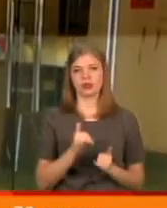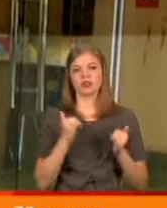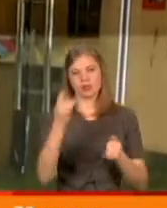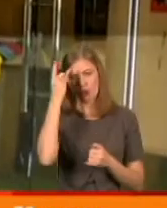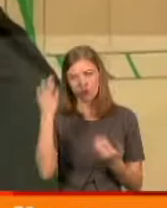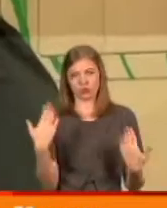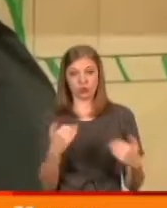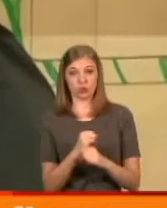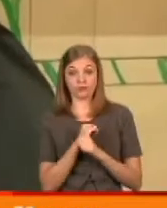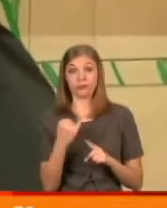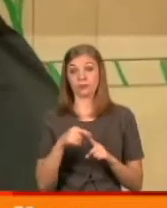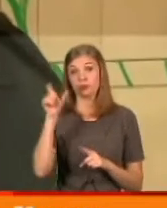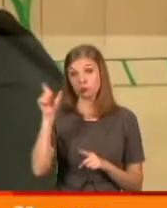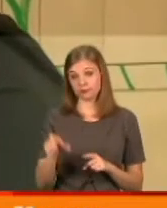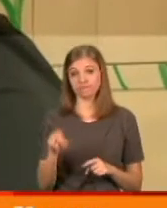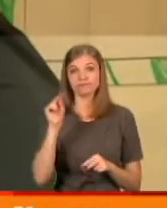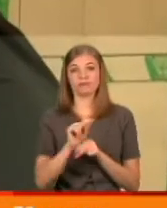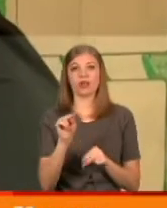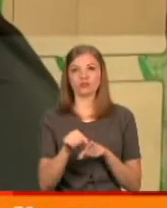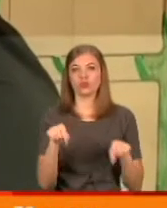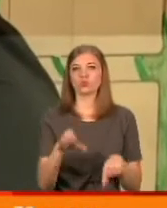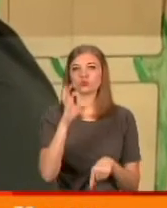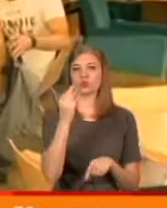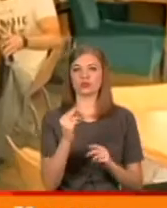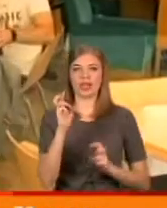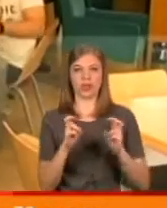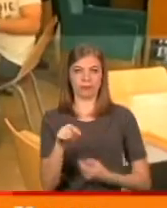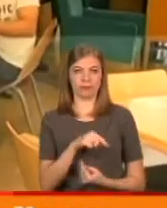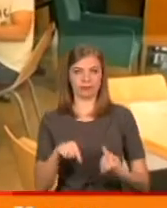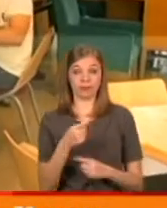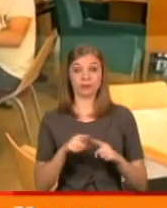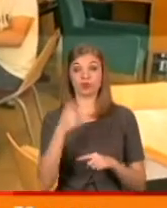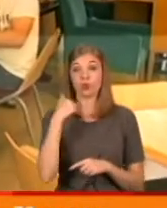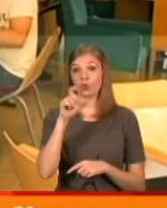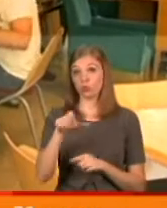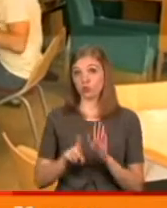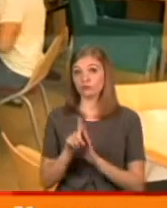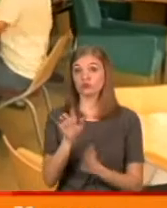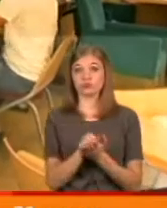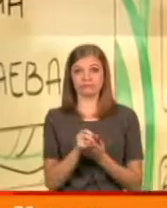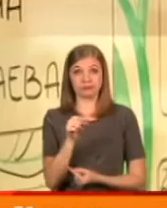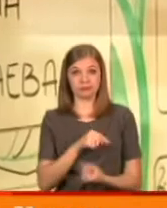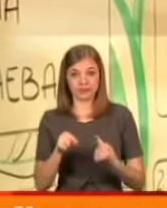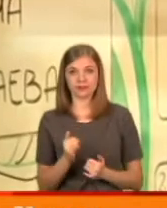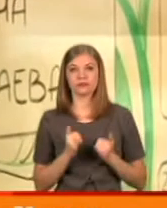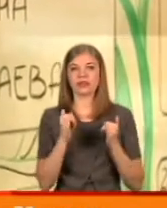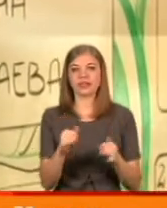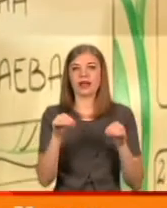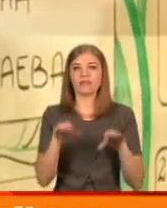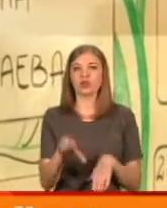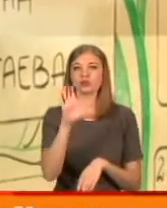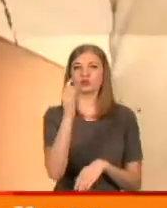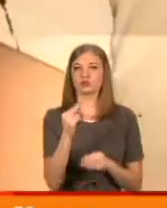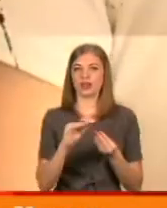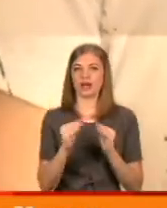культурного дозвілля. А ще Олександр Славський навчає тут соціального підприємництва. Це коли люди починають займатися бізнесом для владнання